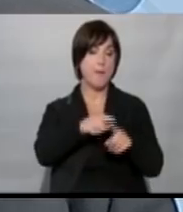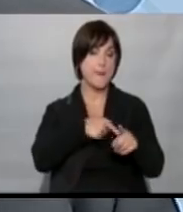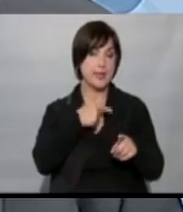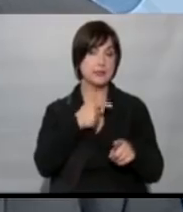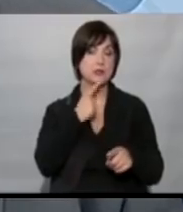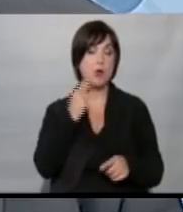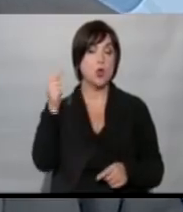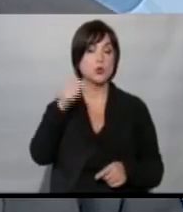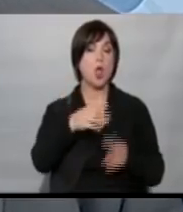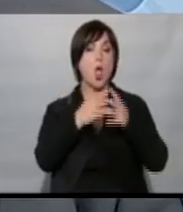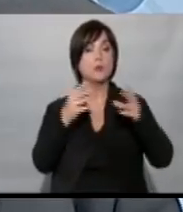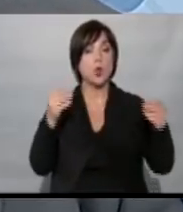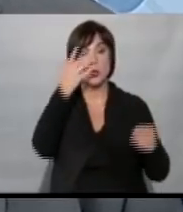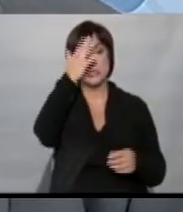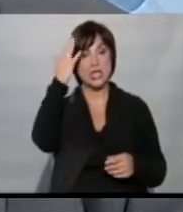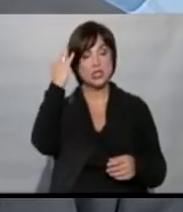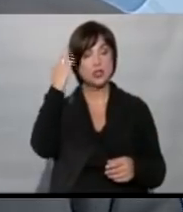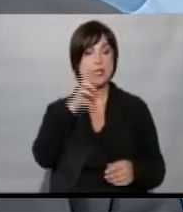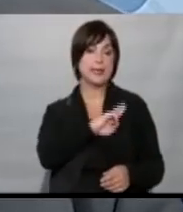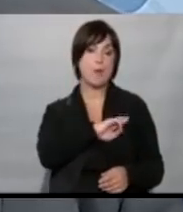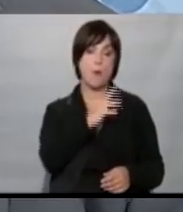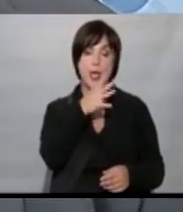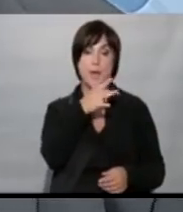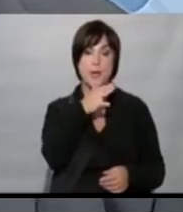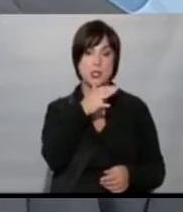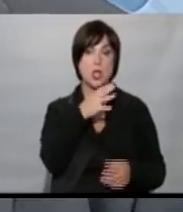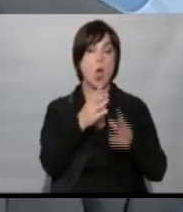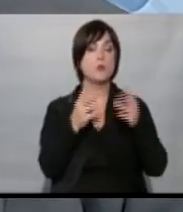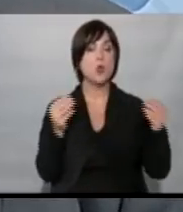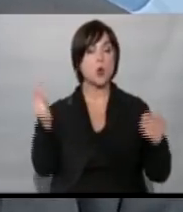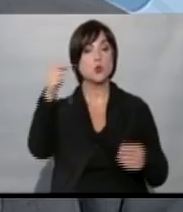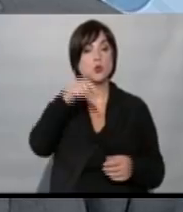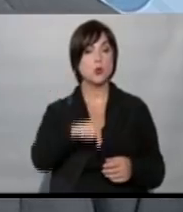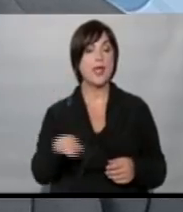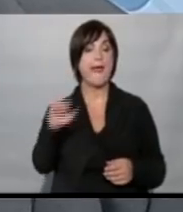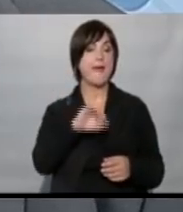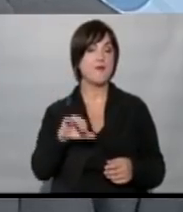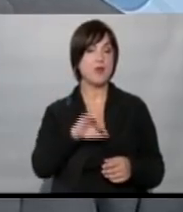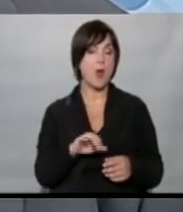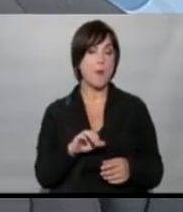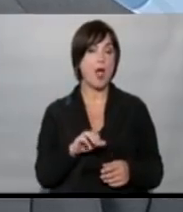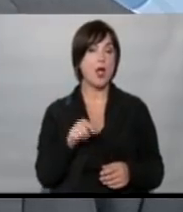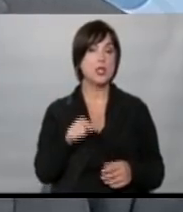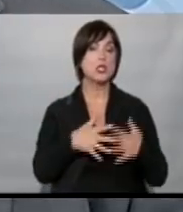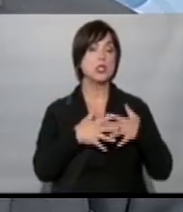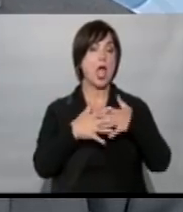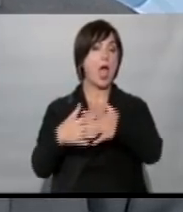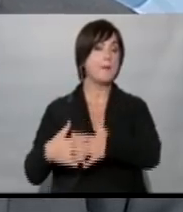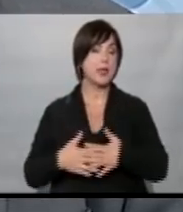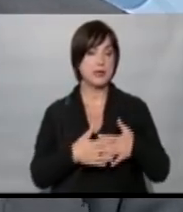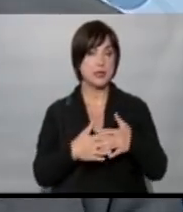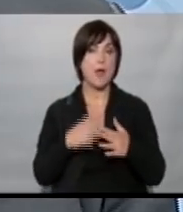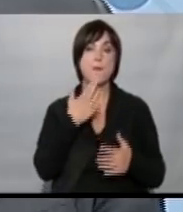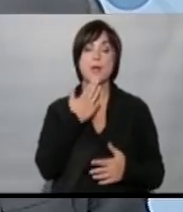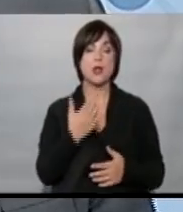месец кој дојдоа многу загрижени за Република Македонија, многу дојдоа од Европа, па и од Америка, добро, колку